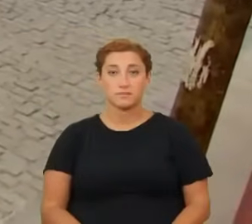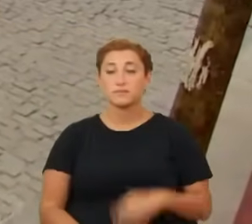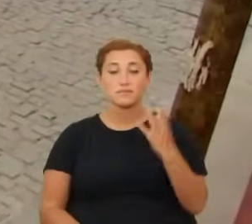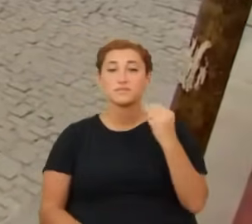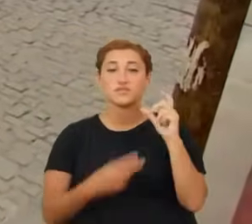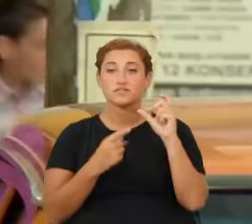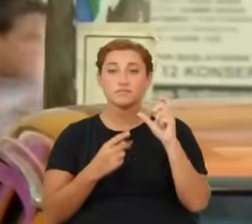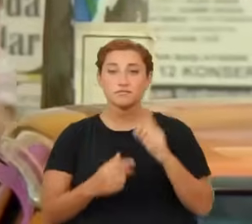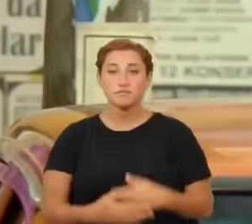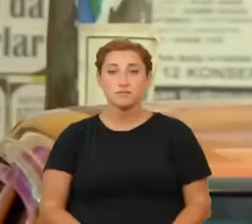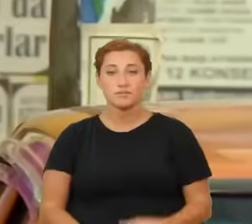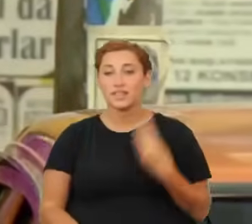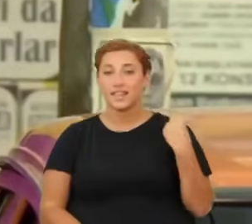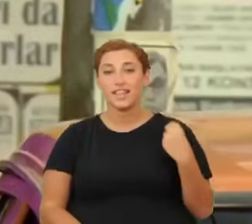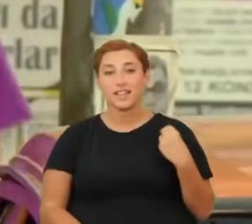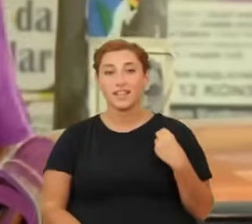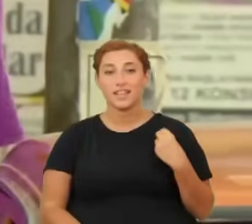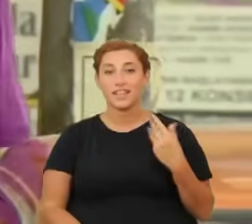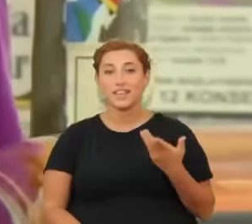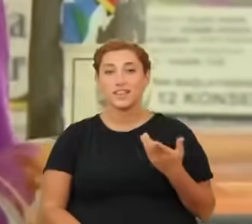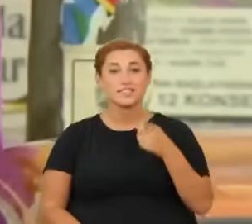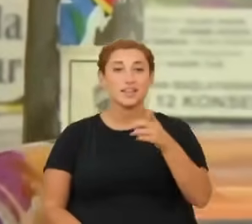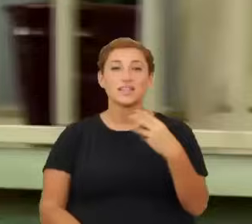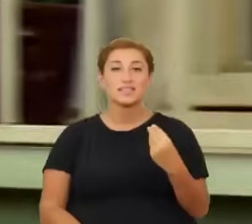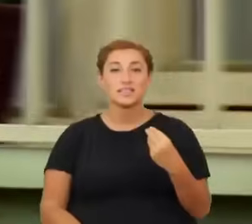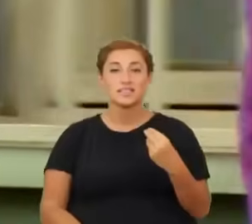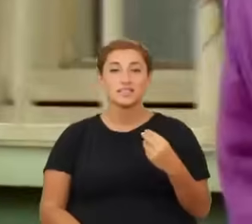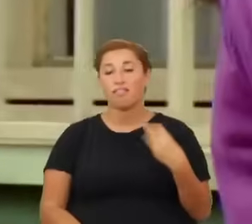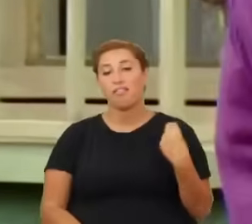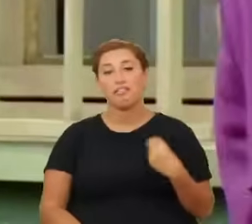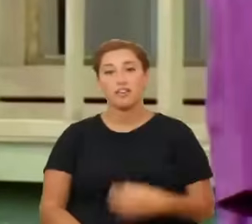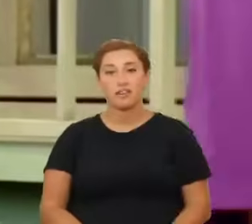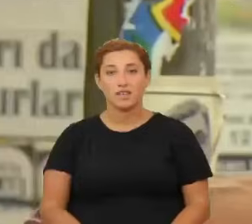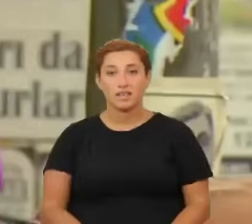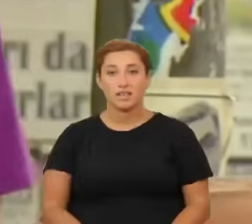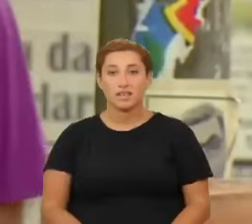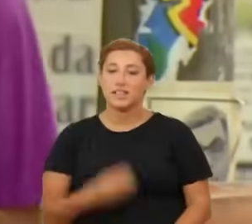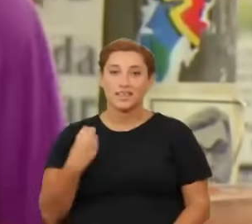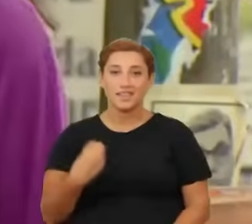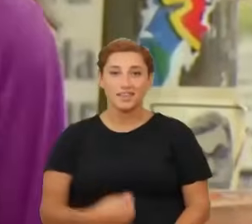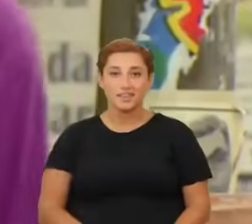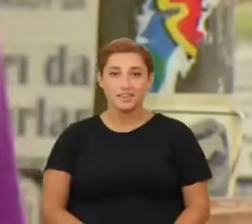Ne haber Çağatay? İyi. Senden ne haber? İyi. İyi.